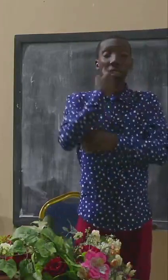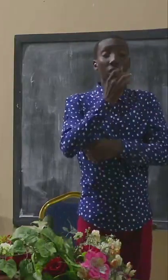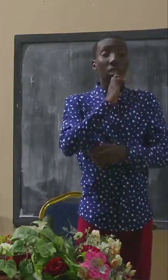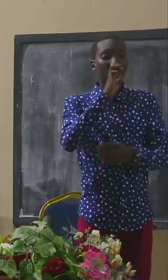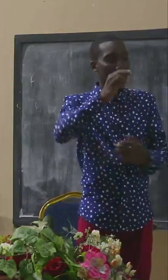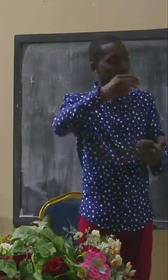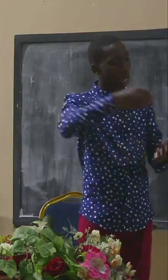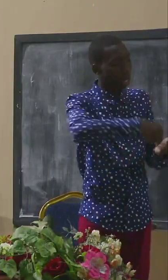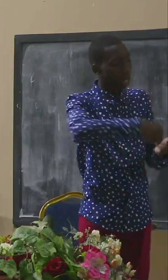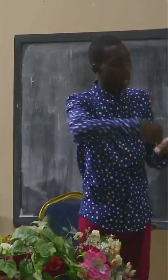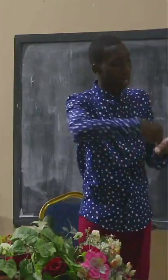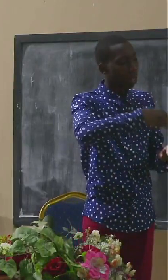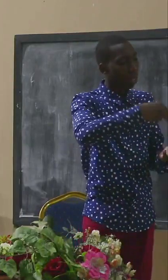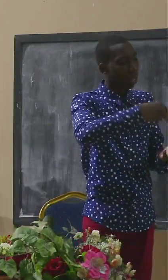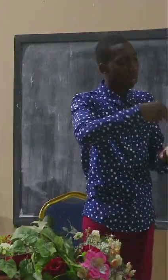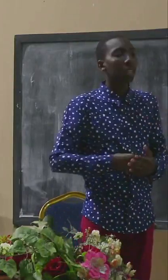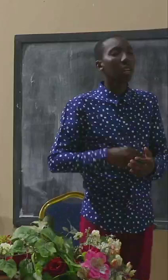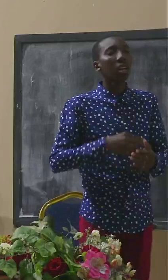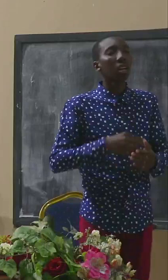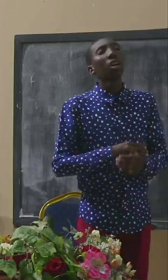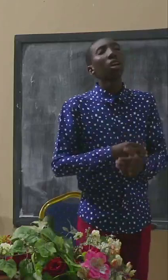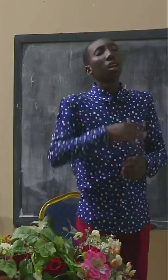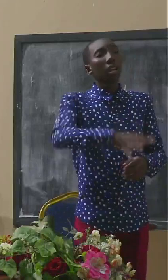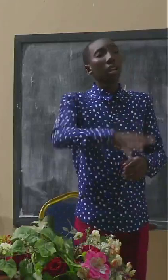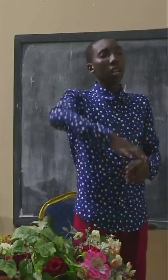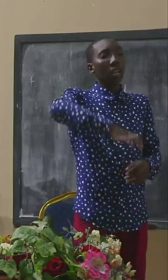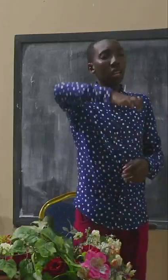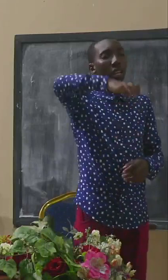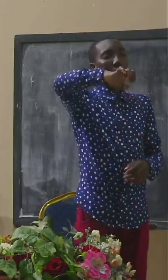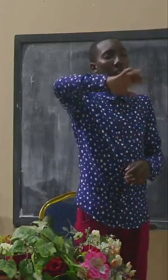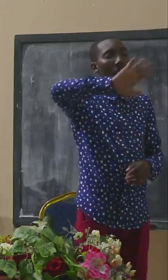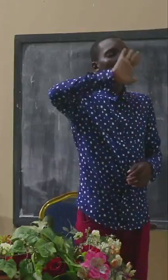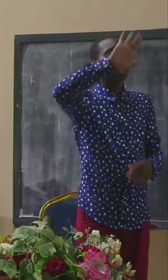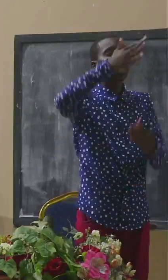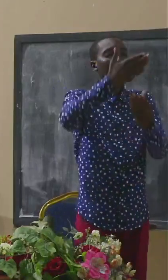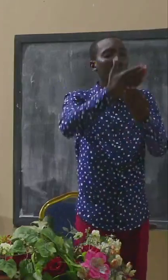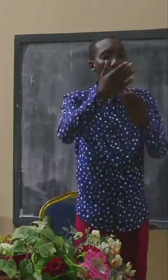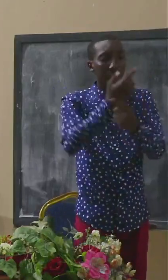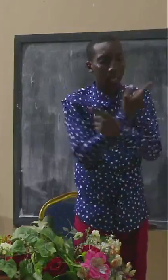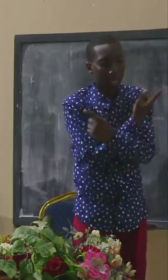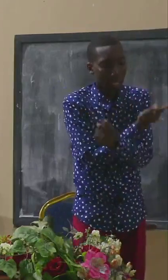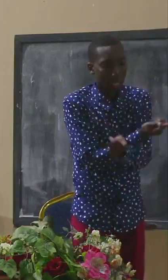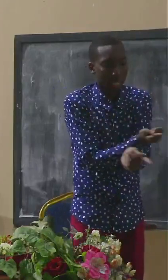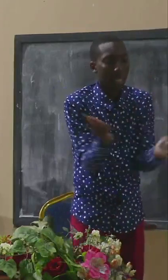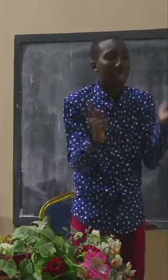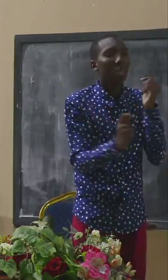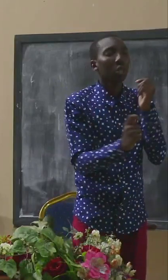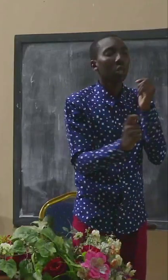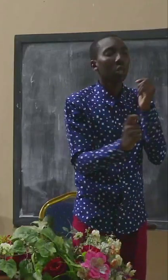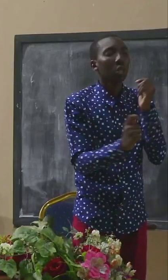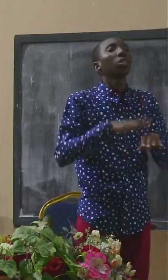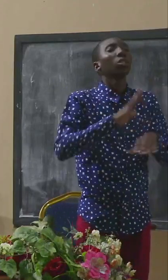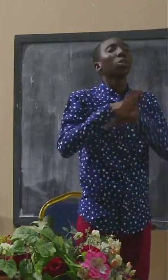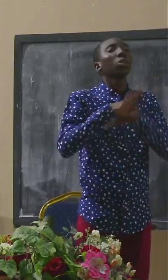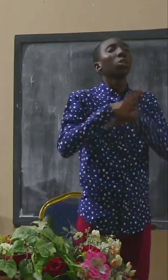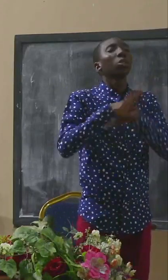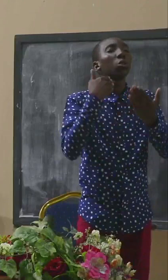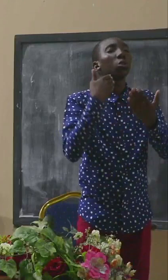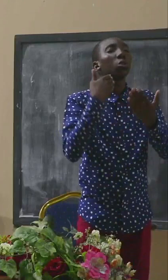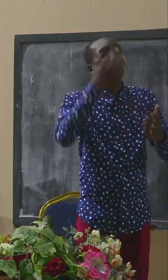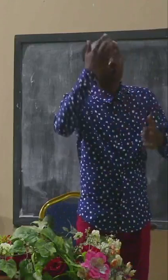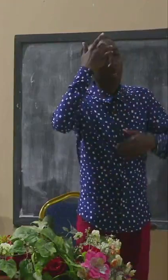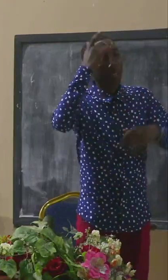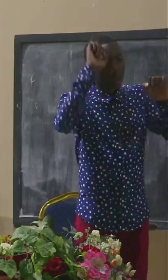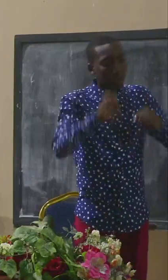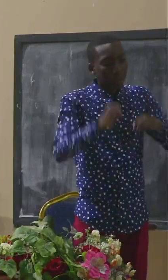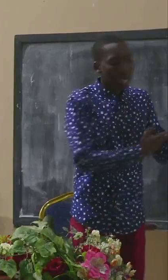c'est toi le médecin, toi seul. Dans la main de guérison, et que chaque